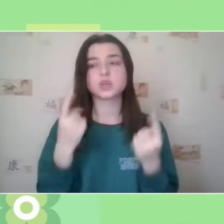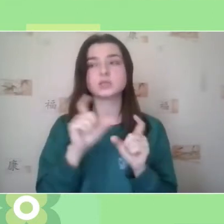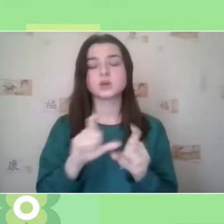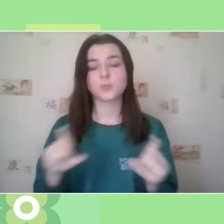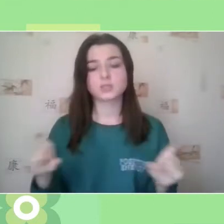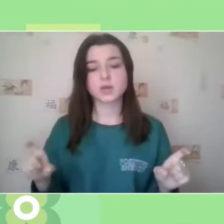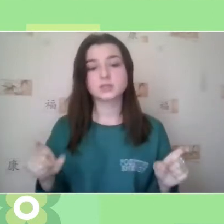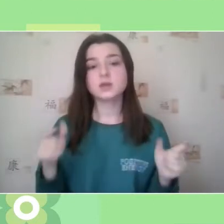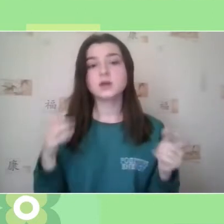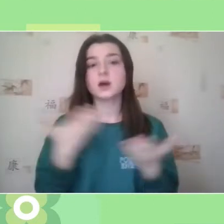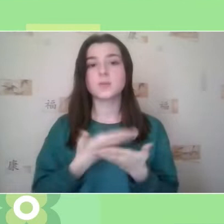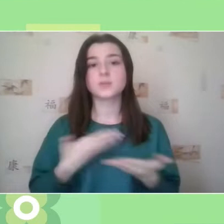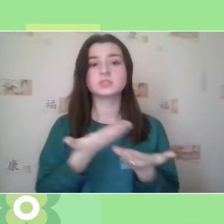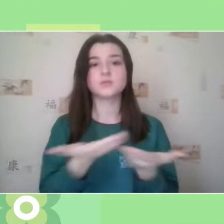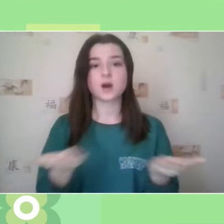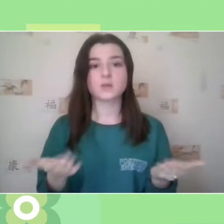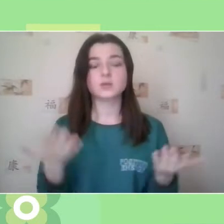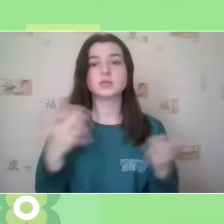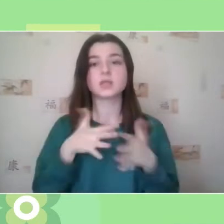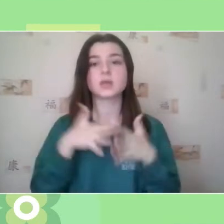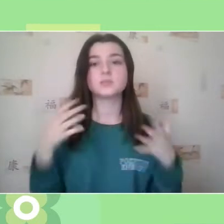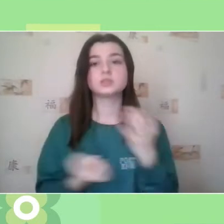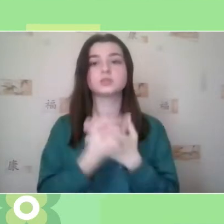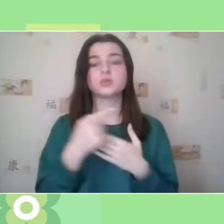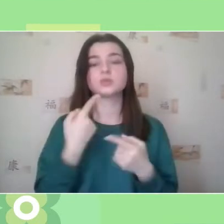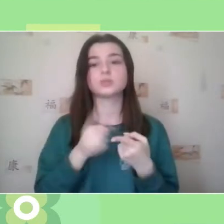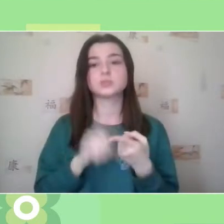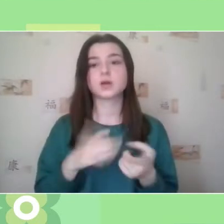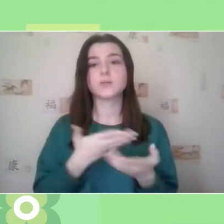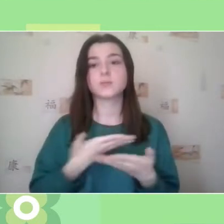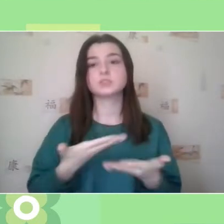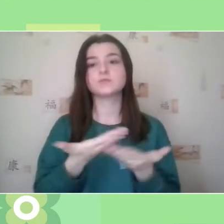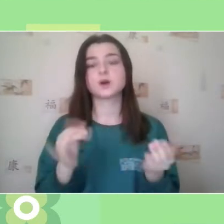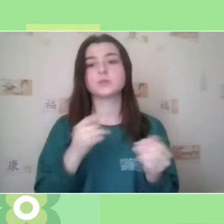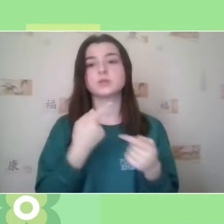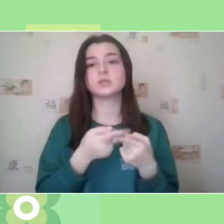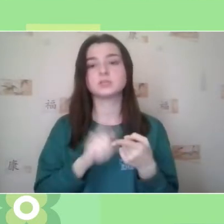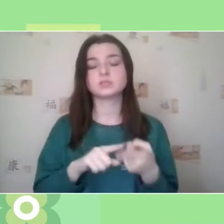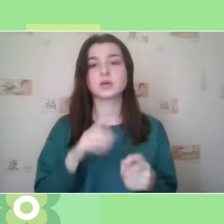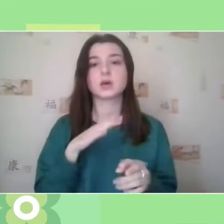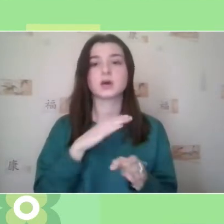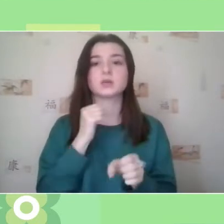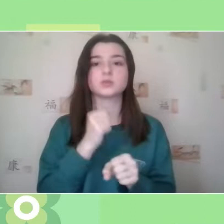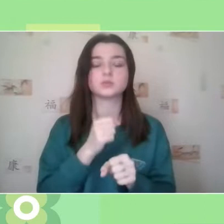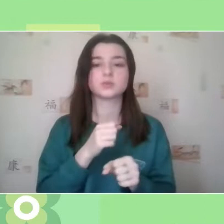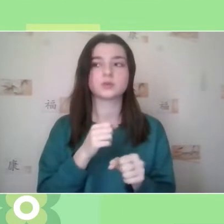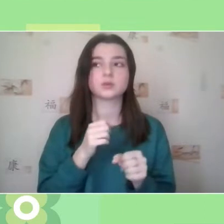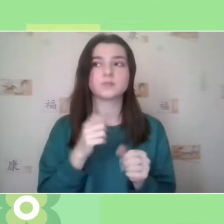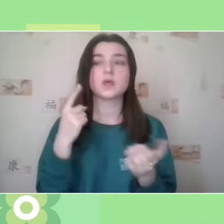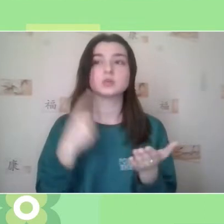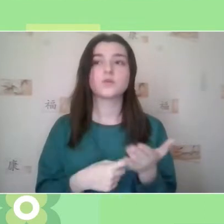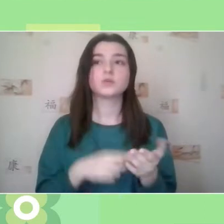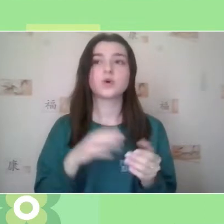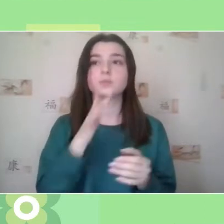ми з вами, найбільший донор в Україні – це ми з вами, це люди. І це довело під час початку